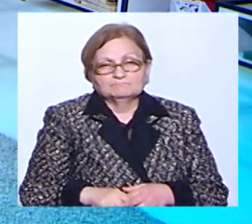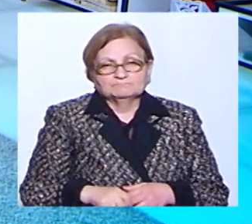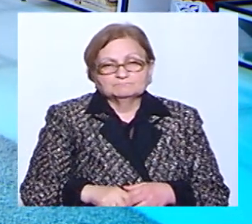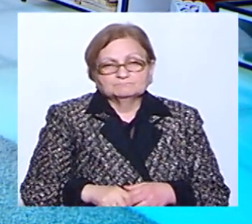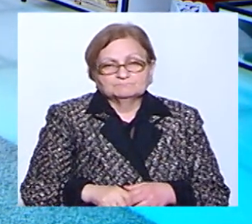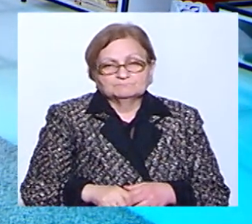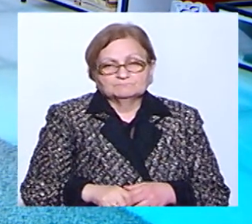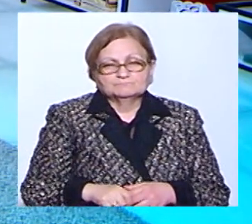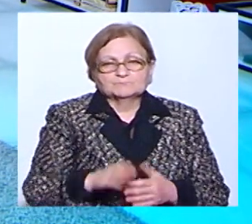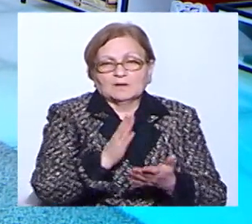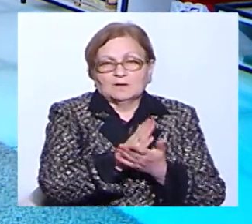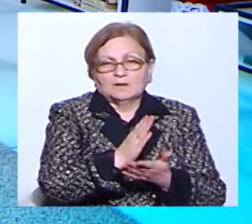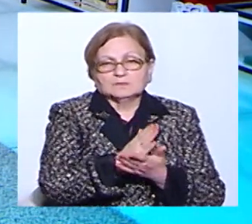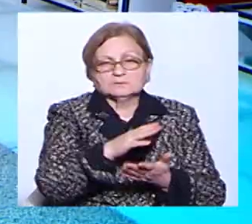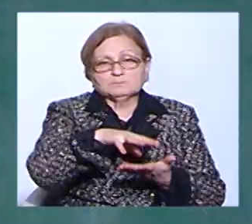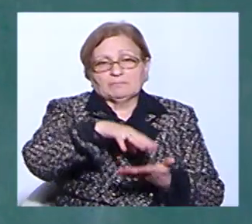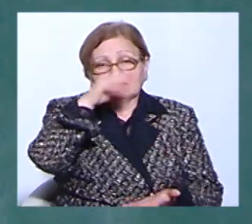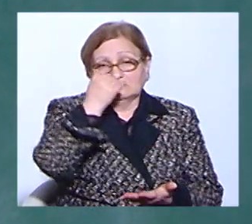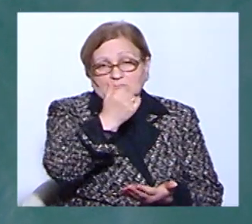პირამიდის მოცულობა არის